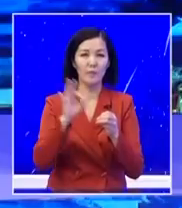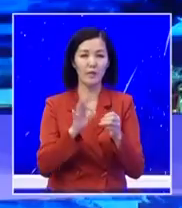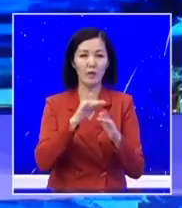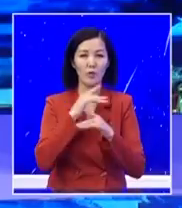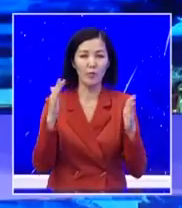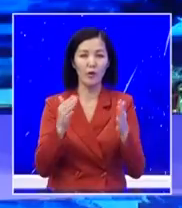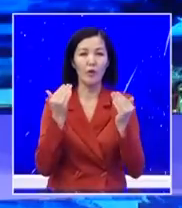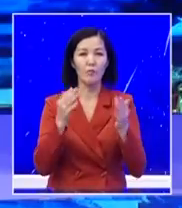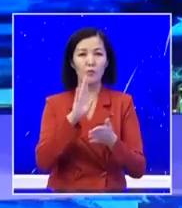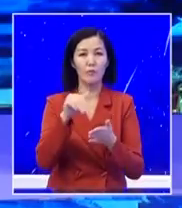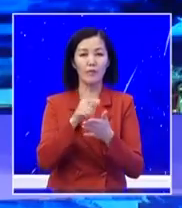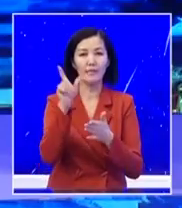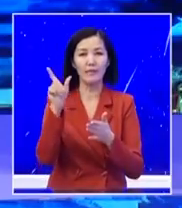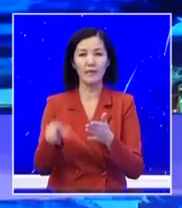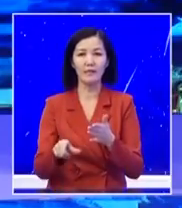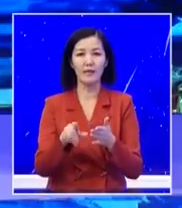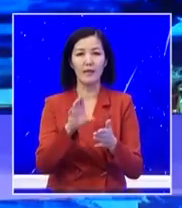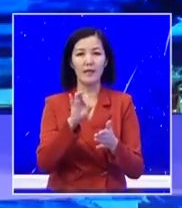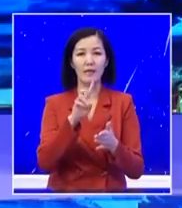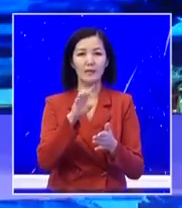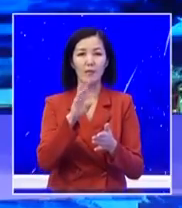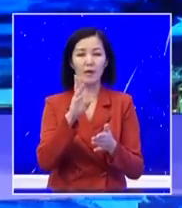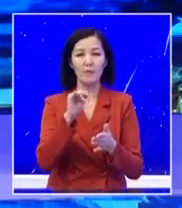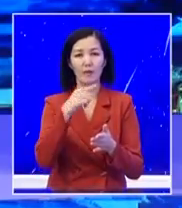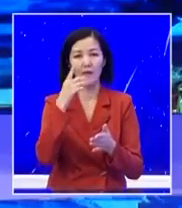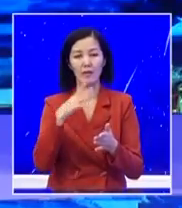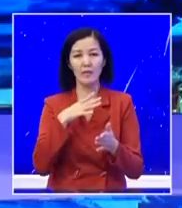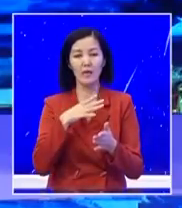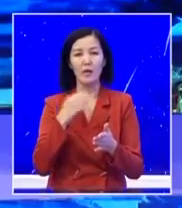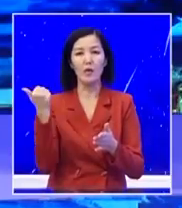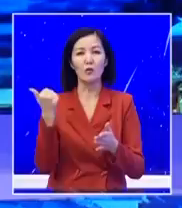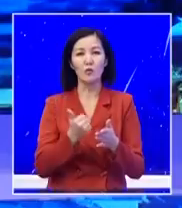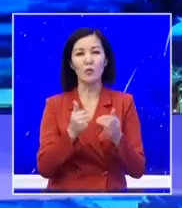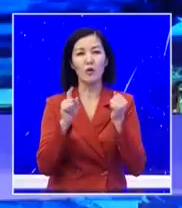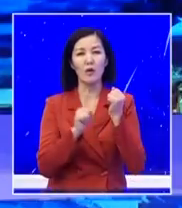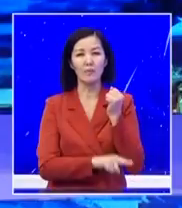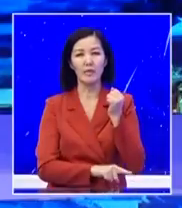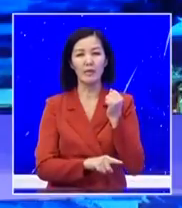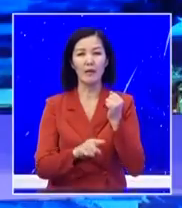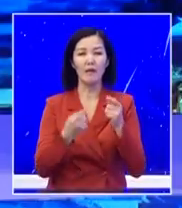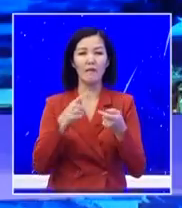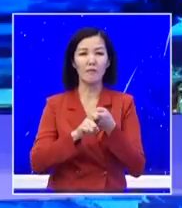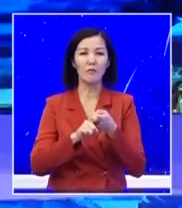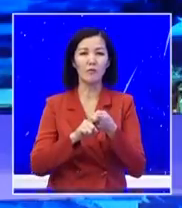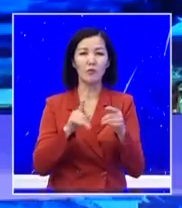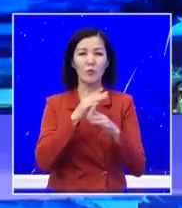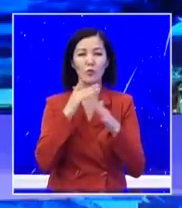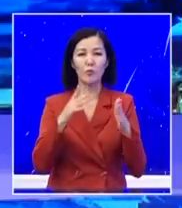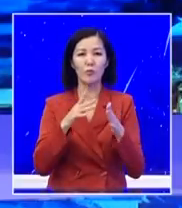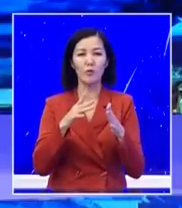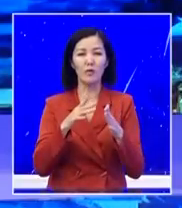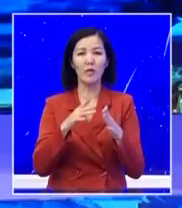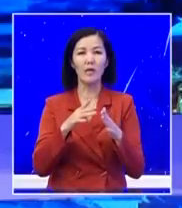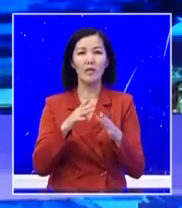туралы еліміздің бас санитарлық дәрігері Айжан Исмағамбетов айтты. Соңғы аптада коронавирус жағдайларының көбеюіне тестілеу көлемінің